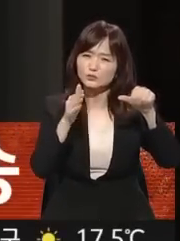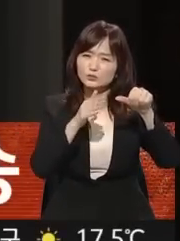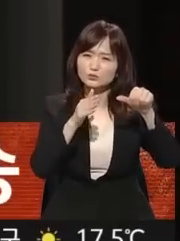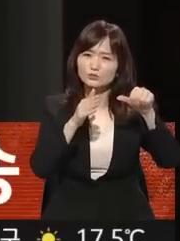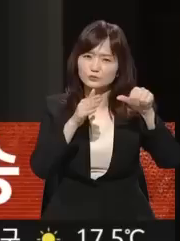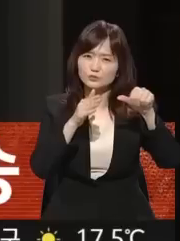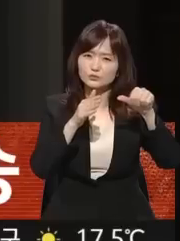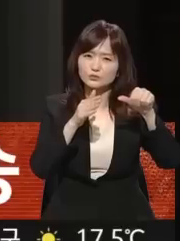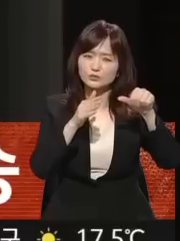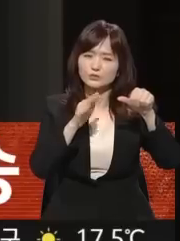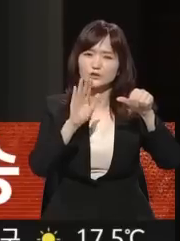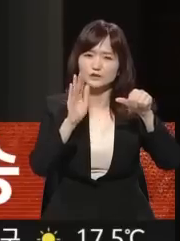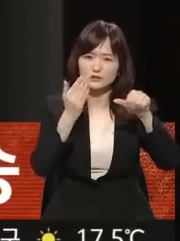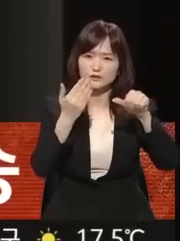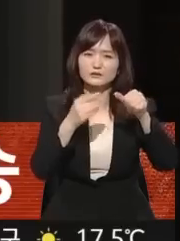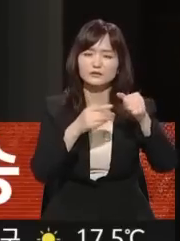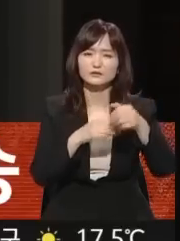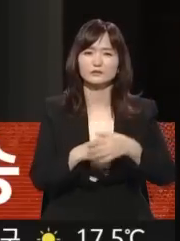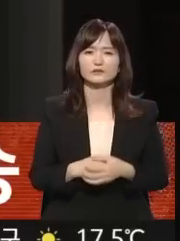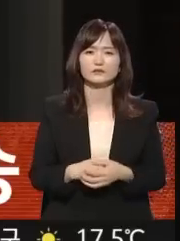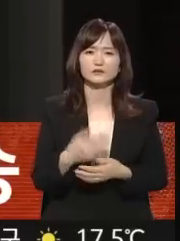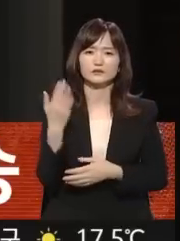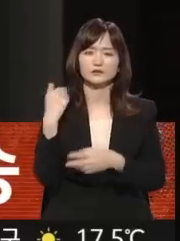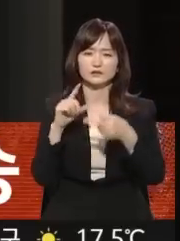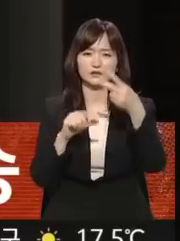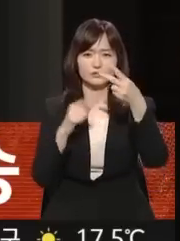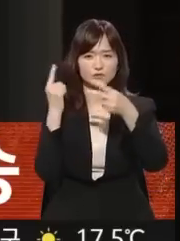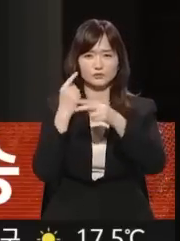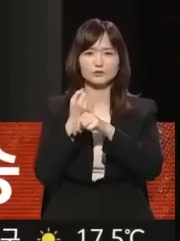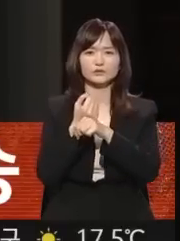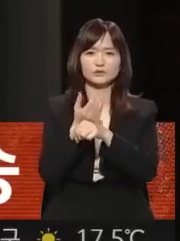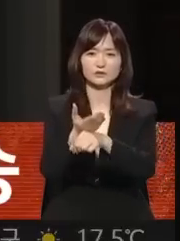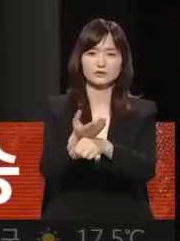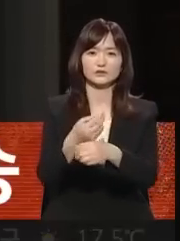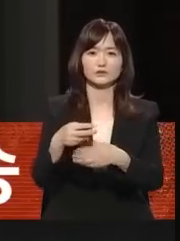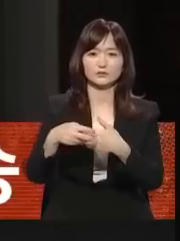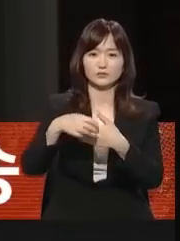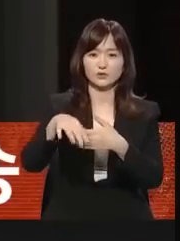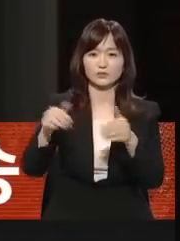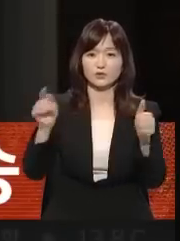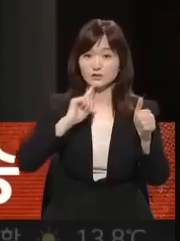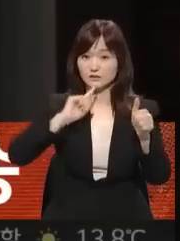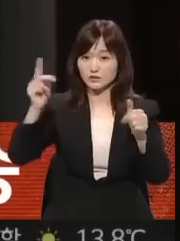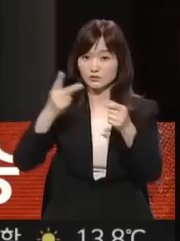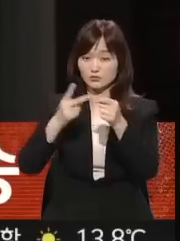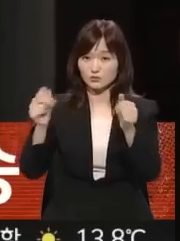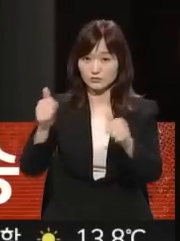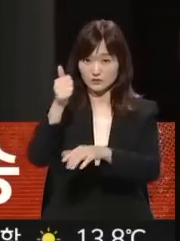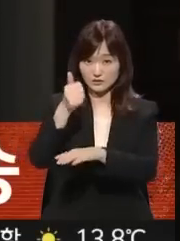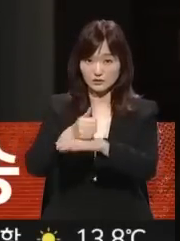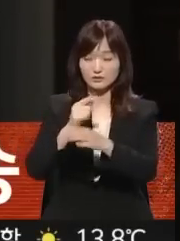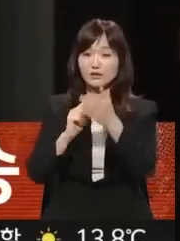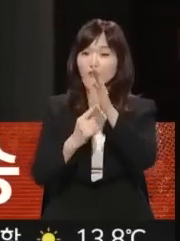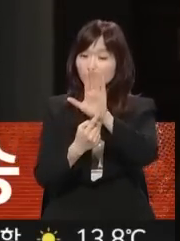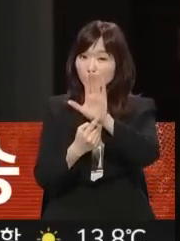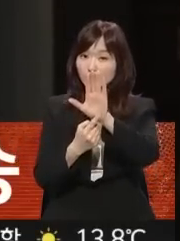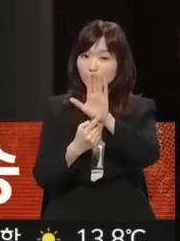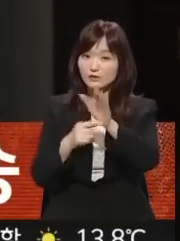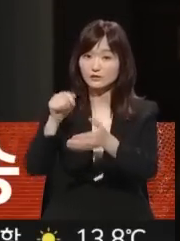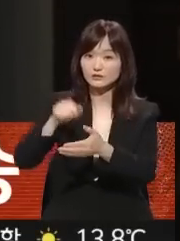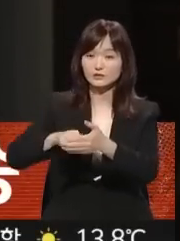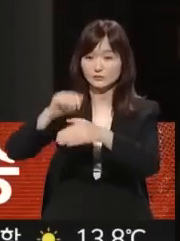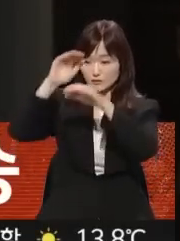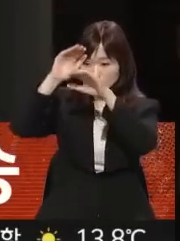된 정말 그 사연 자 지난 2월에 저희가 전해드렸었는데 의료소송에 대한 항소심 결과가 나왔습니다 자 그런데 그 재판